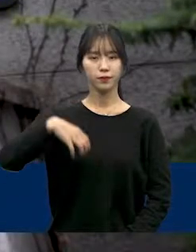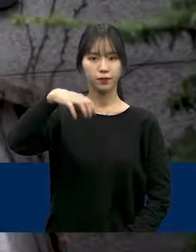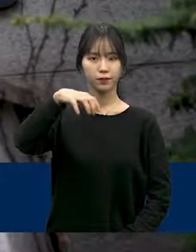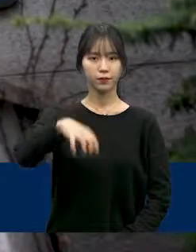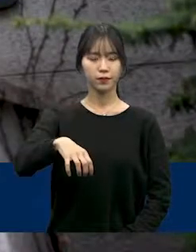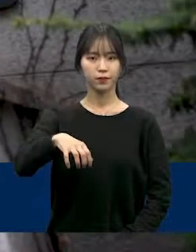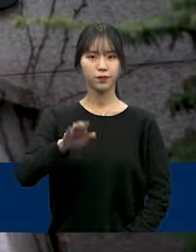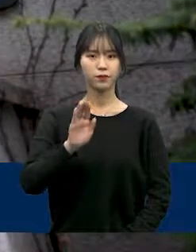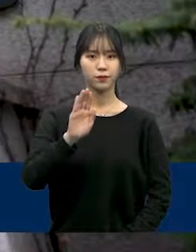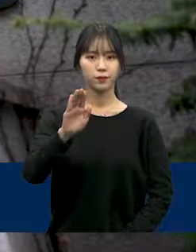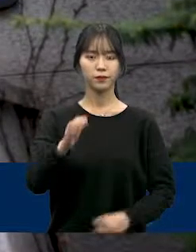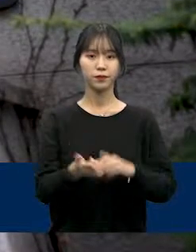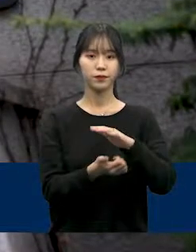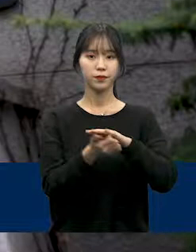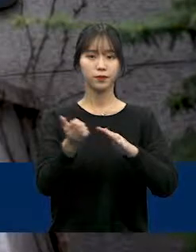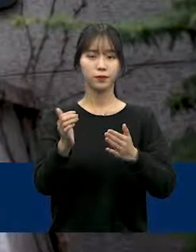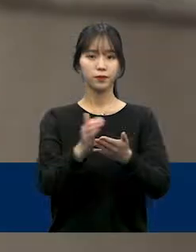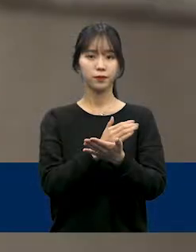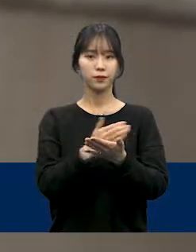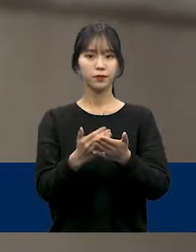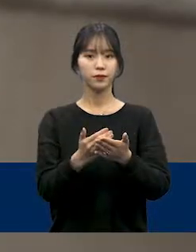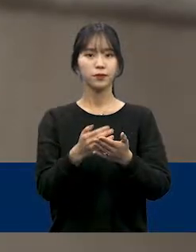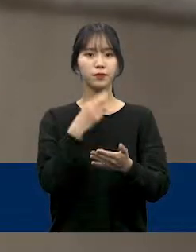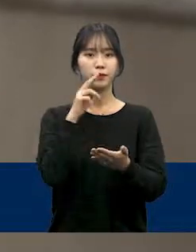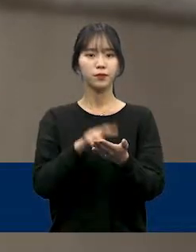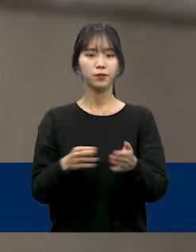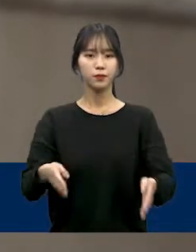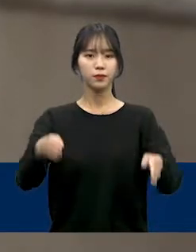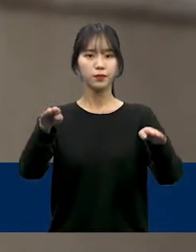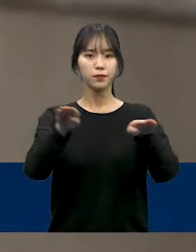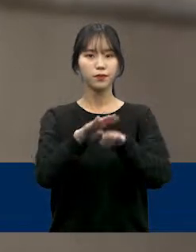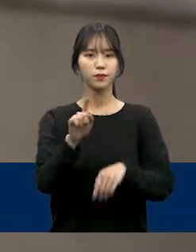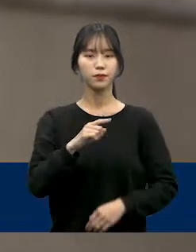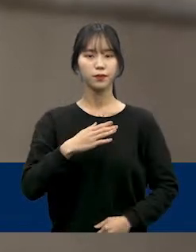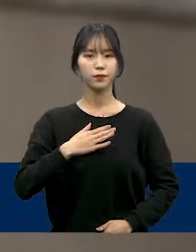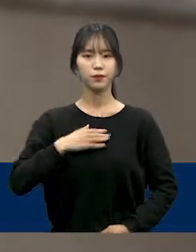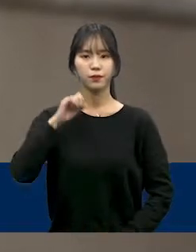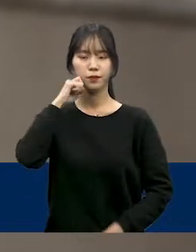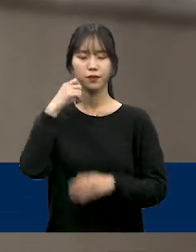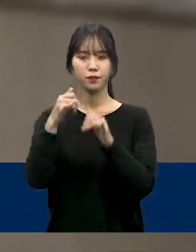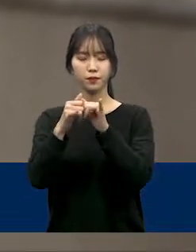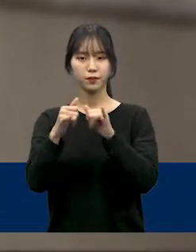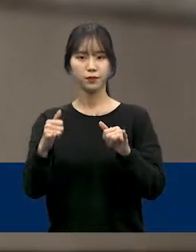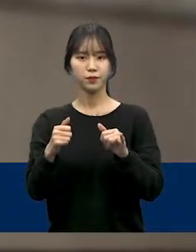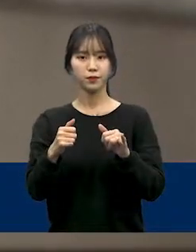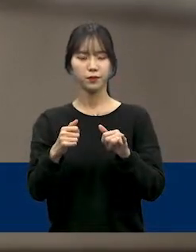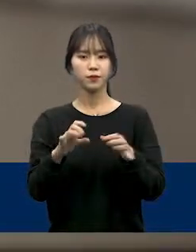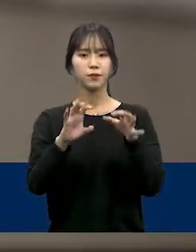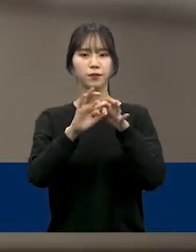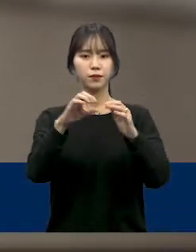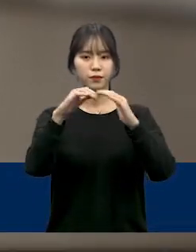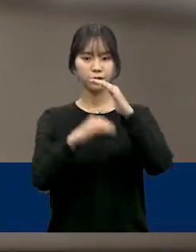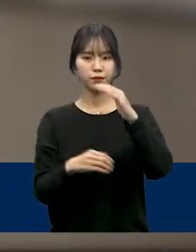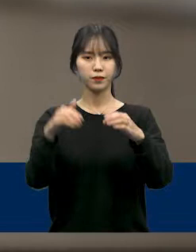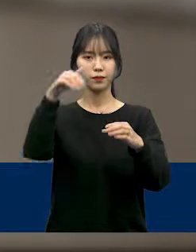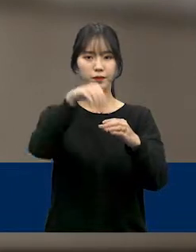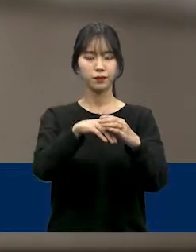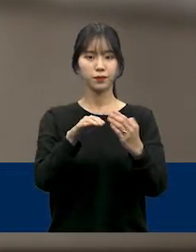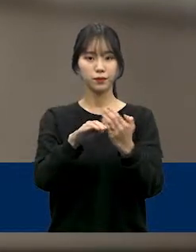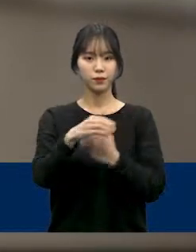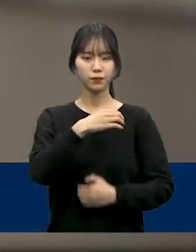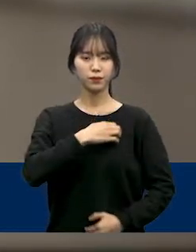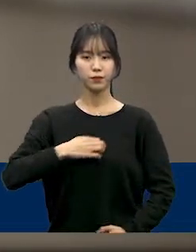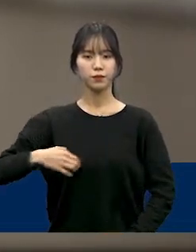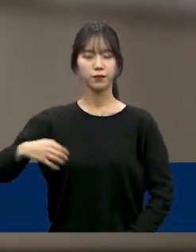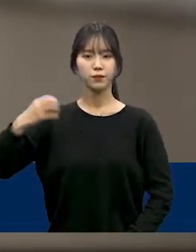주민센터 입구에 비치된 희망나눔 우체 통해 본인 또는 주변의 어려운 이웃에 대한 내용을 적은 편지를 넣으면